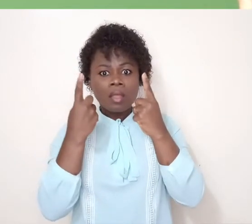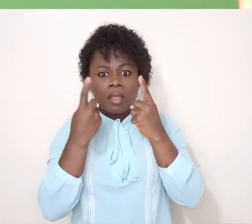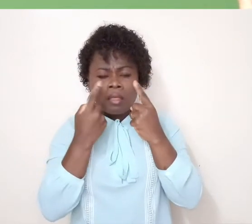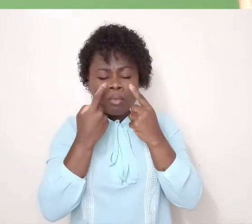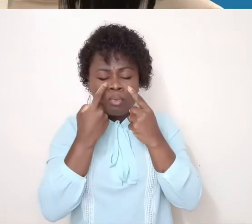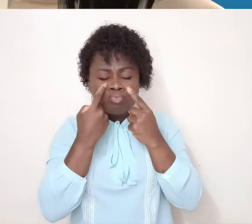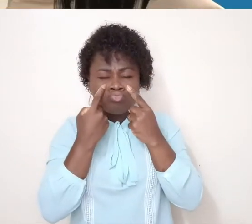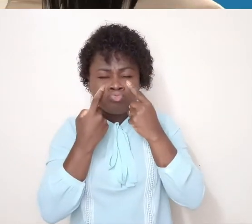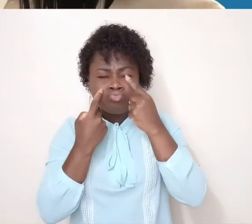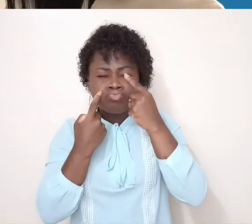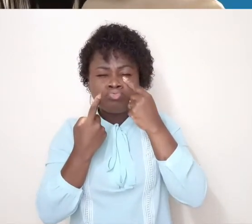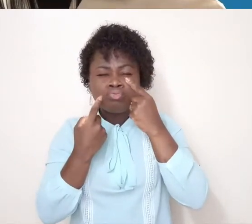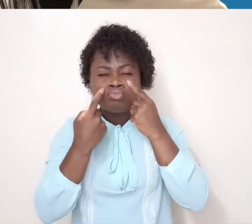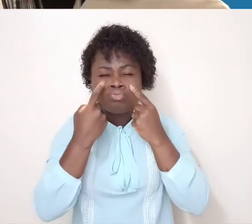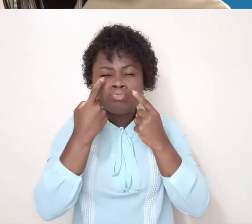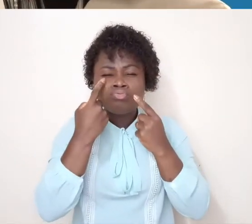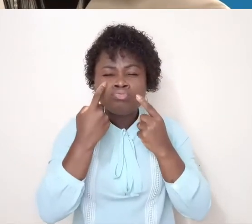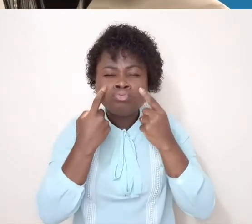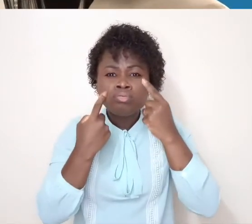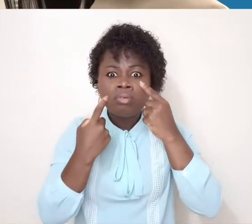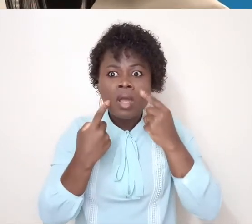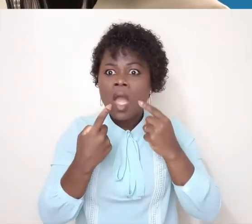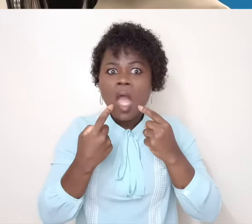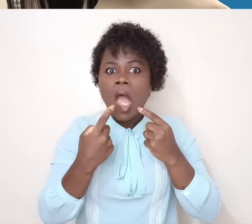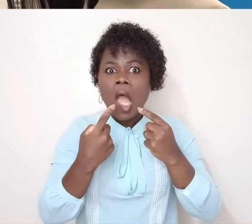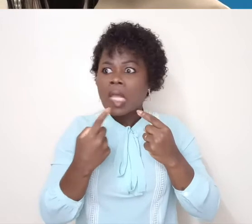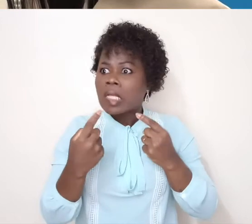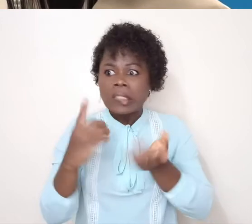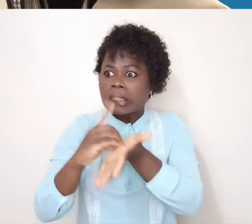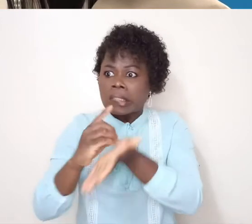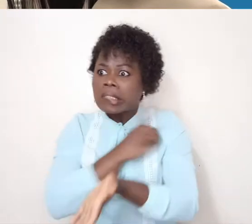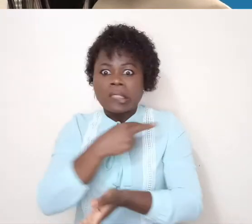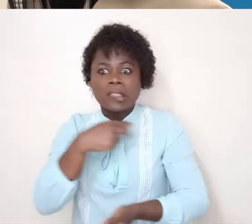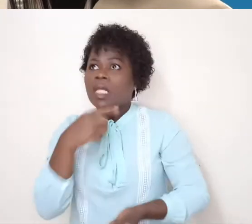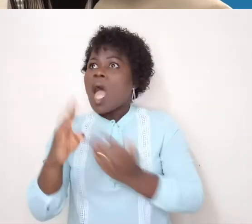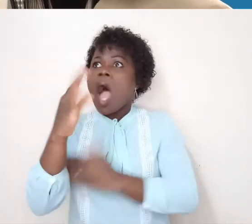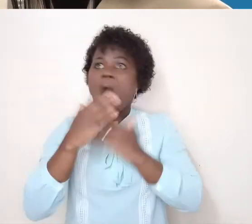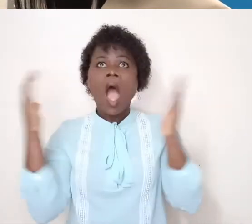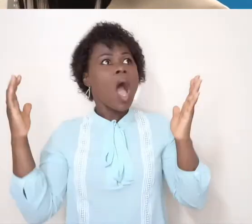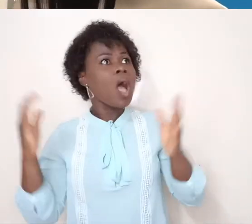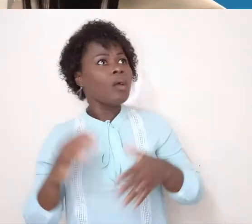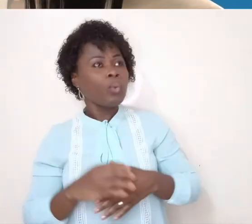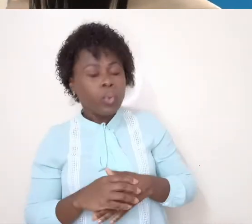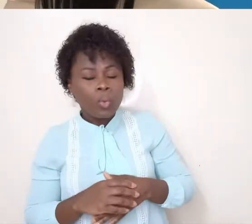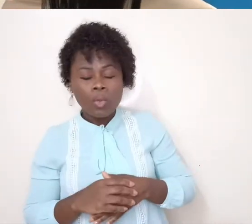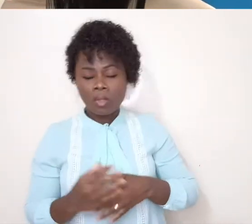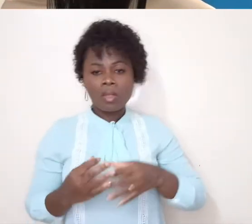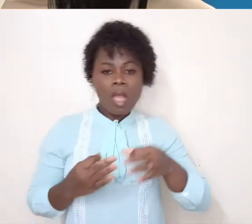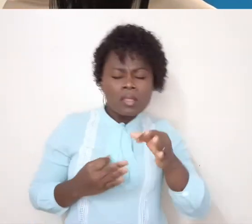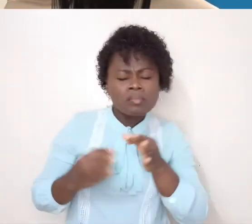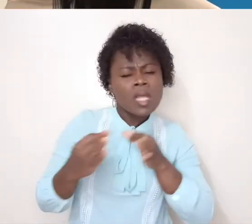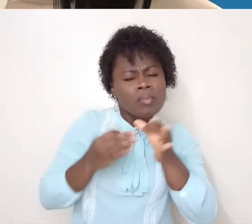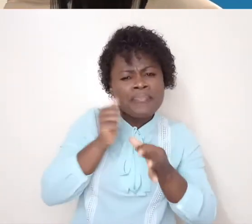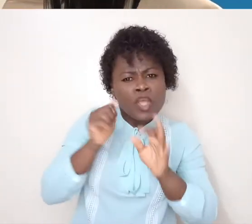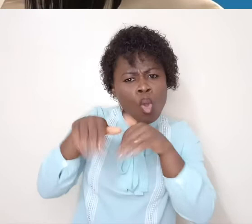le visage du docteur Harrison. « Dieu est grand !» s'écrie-t-il avec émotion. Il entame alors le récit